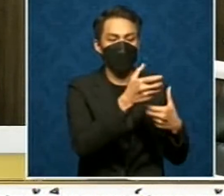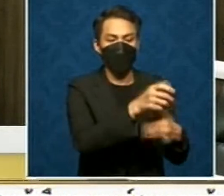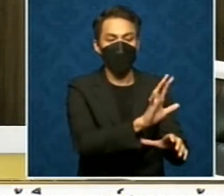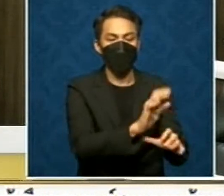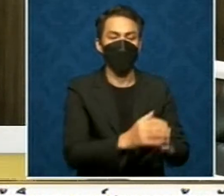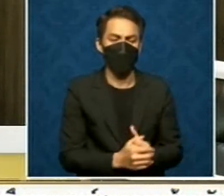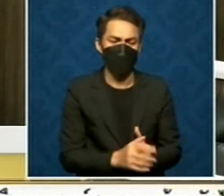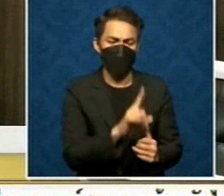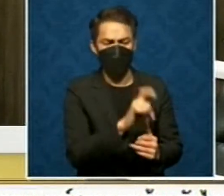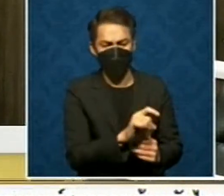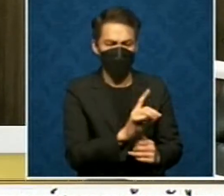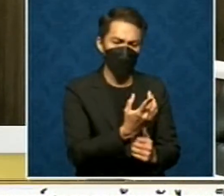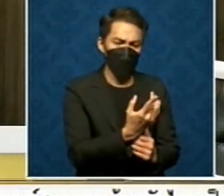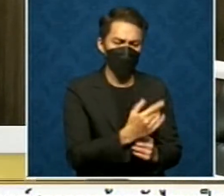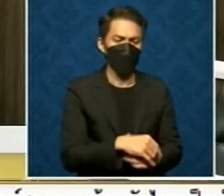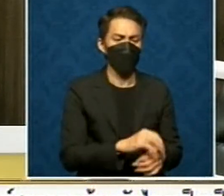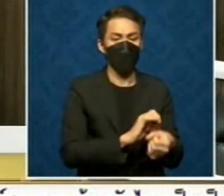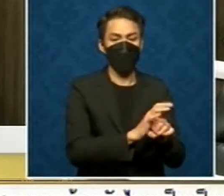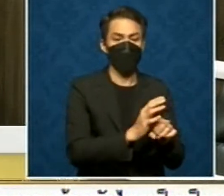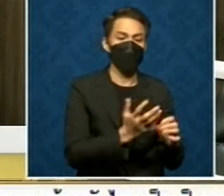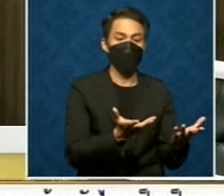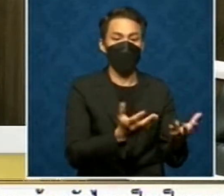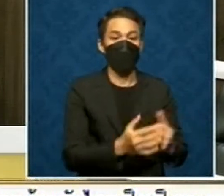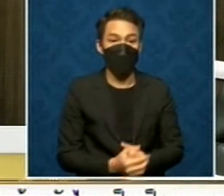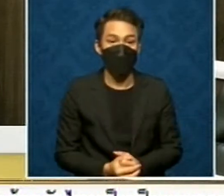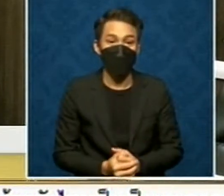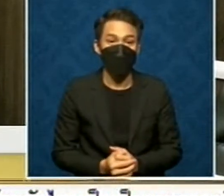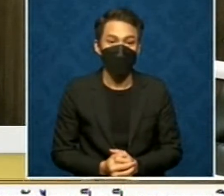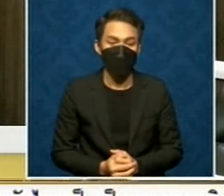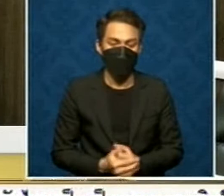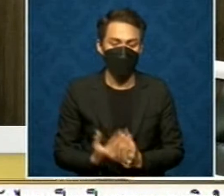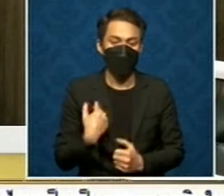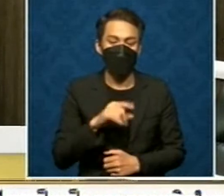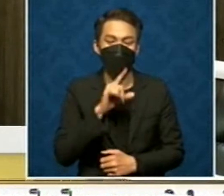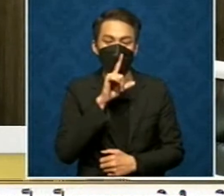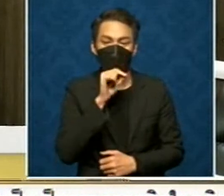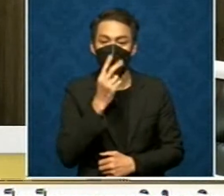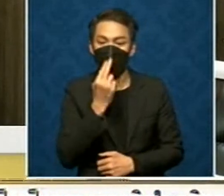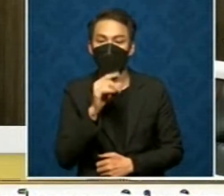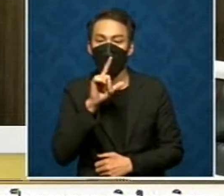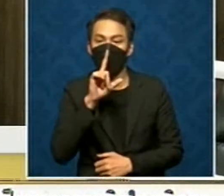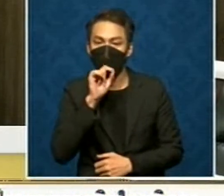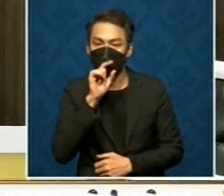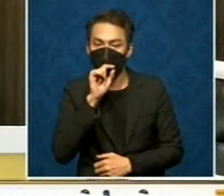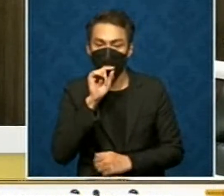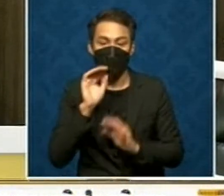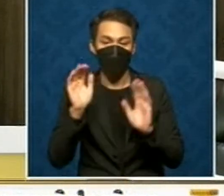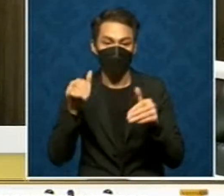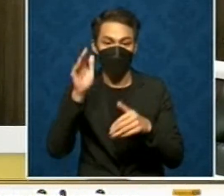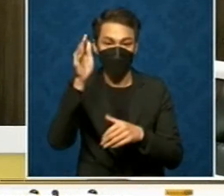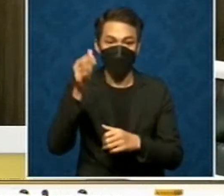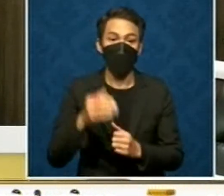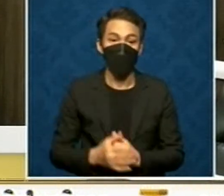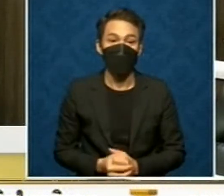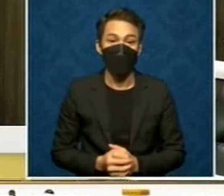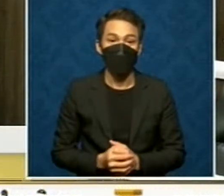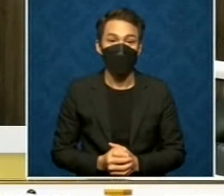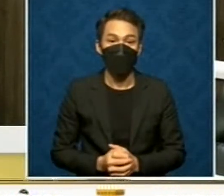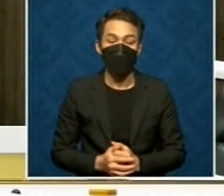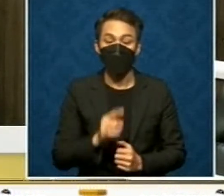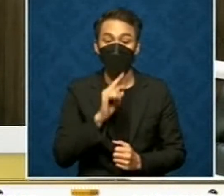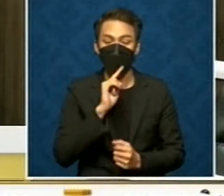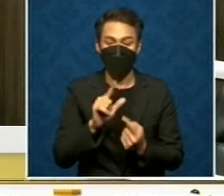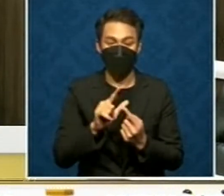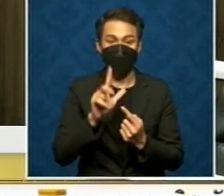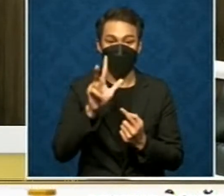ไม่รวตายเพราอะไรCovidั้งครับแล้วกเราจะมหวดนกในประเทศไทยแน่นอนประการณที่ 3ถ้าเราปลอยให